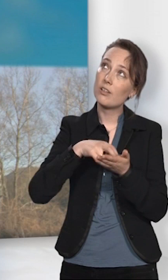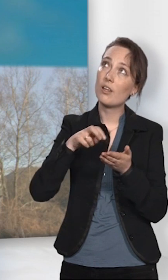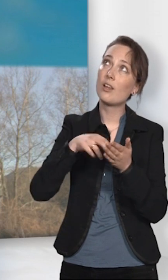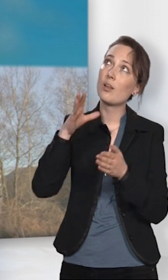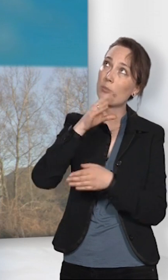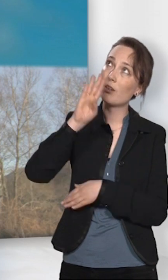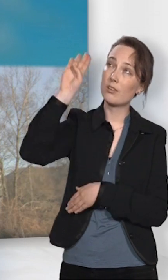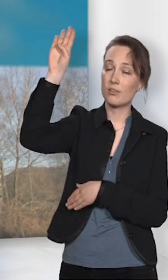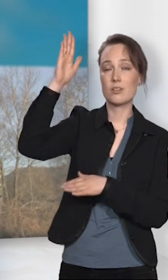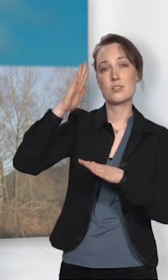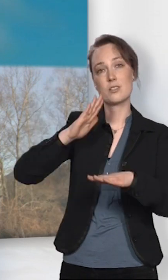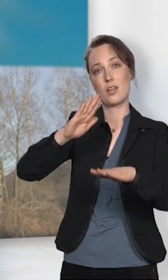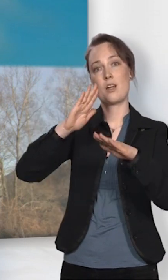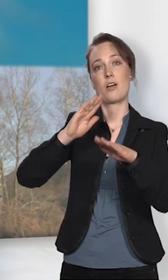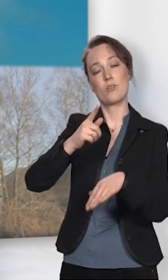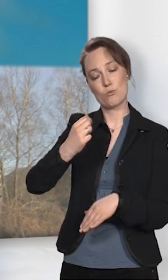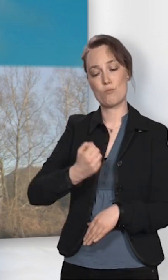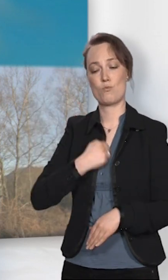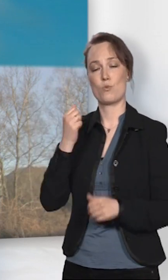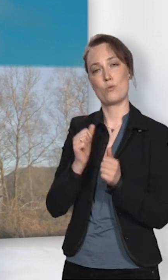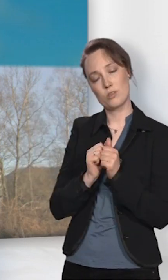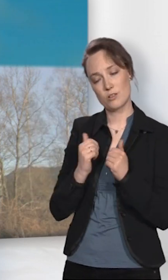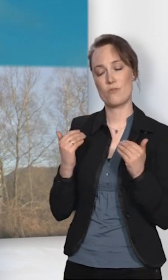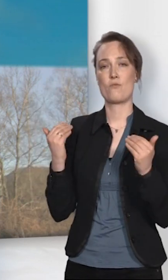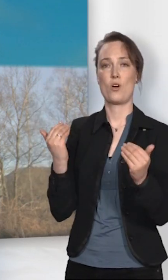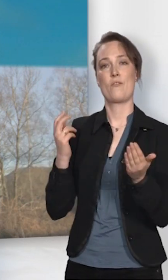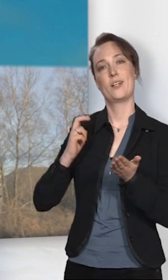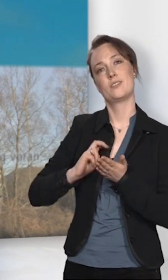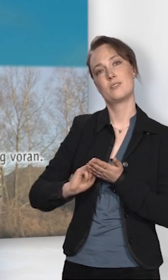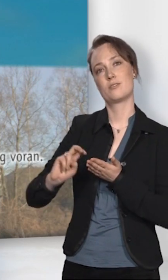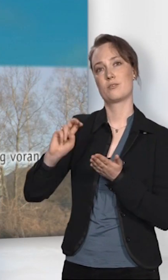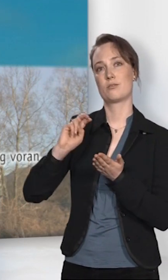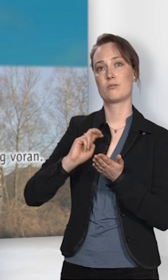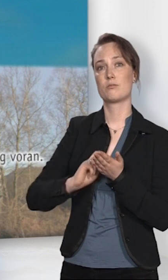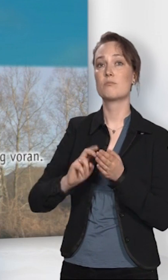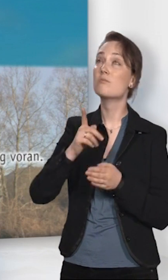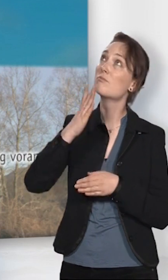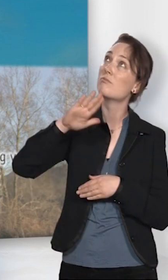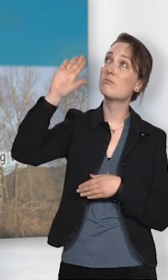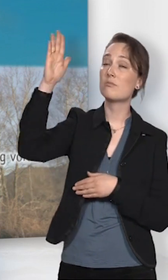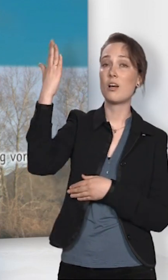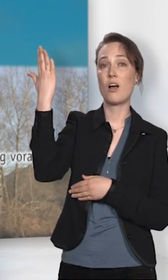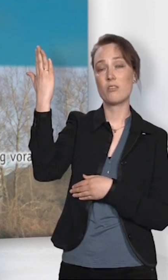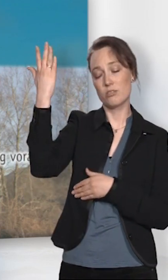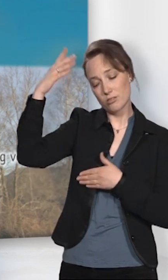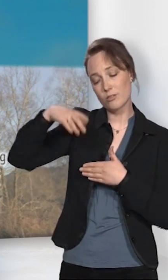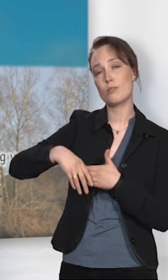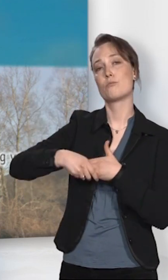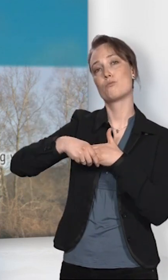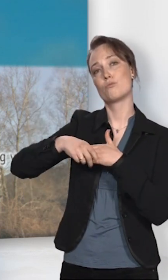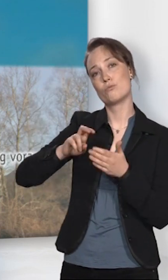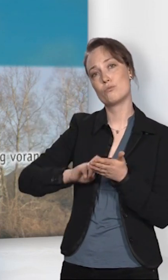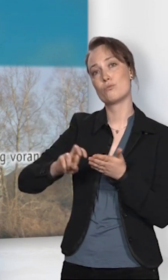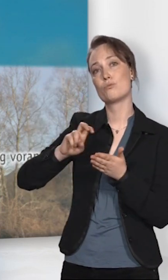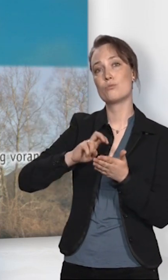Gottes Segen, geh ihm mutig voran. Geh an seiner Hand, du bist